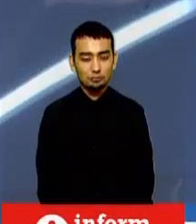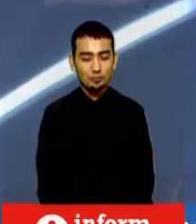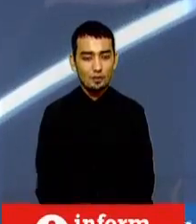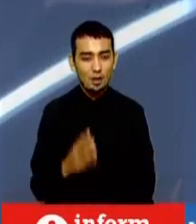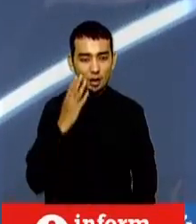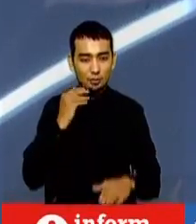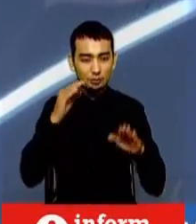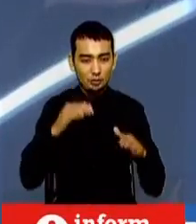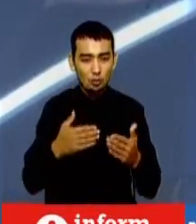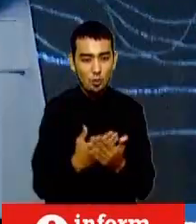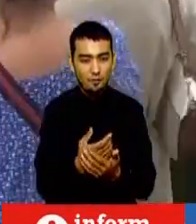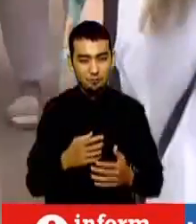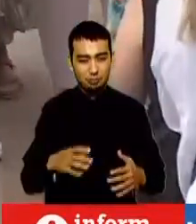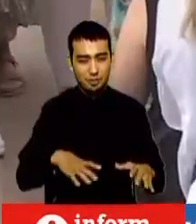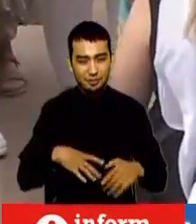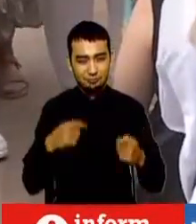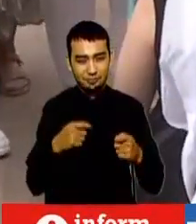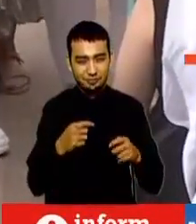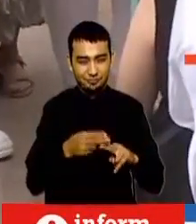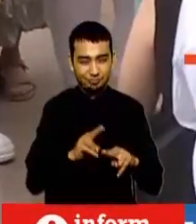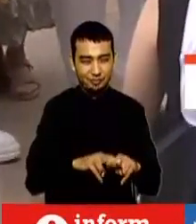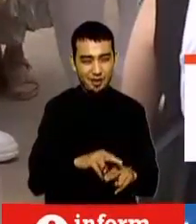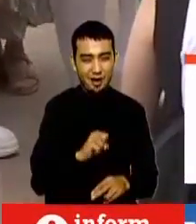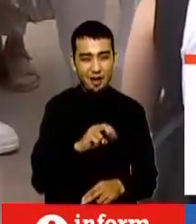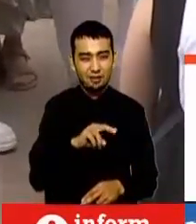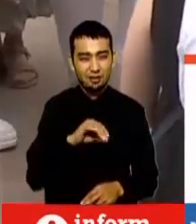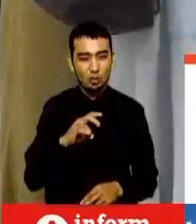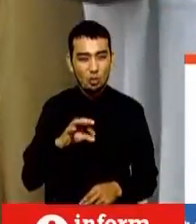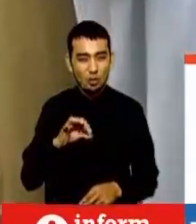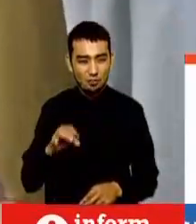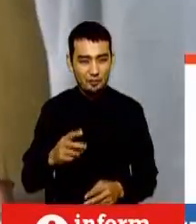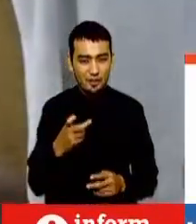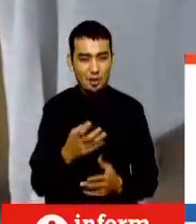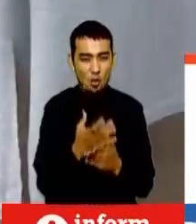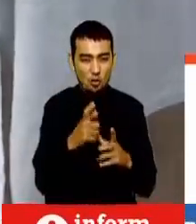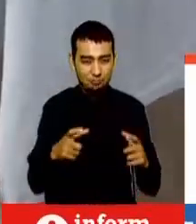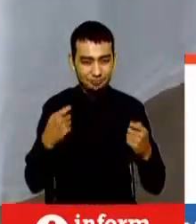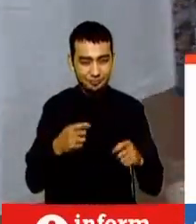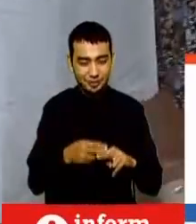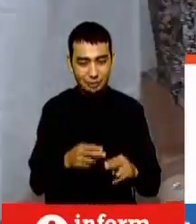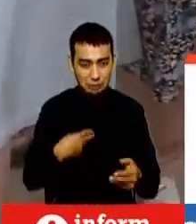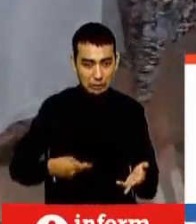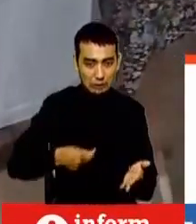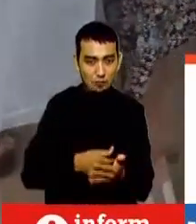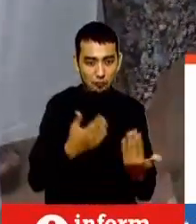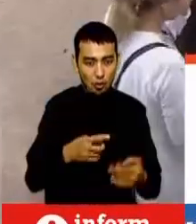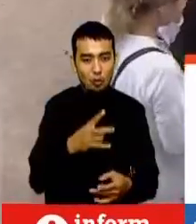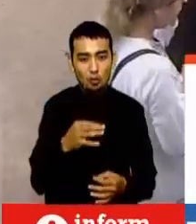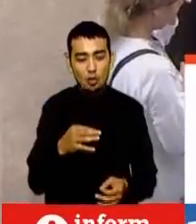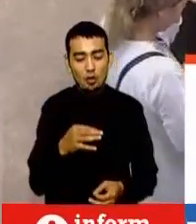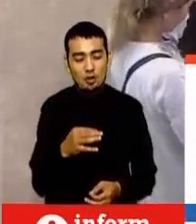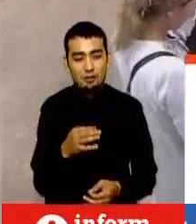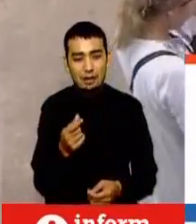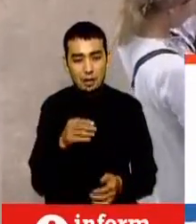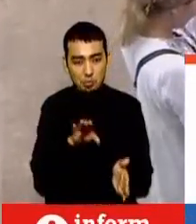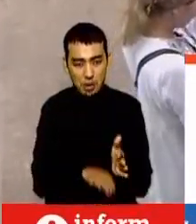Алматыда жаңа сауда павильонының құрылысына ақша салған 200-ден астам саудагер не ақшасыз, не бутиксіз қалатын